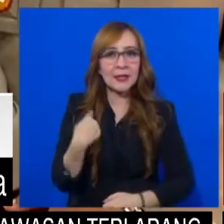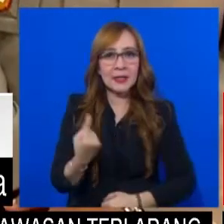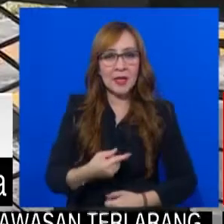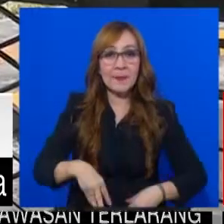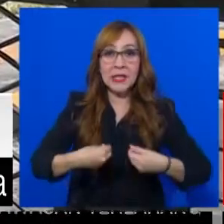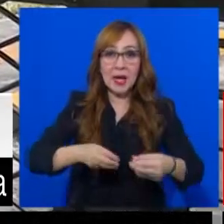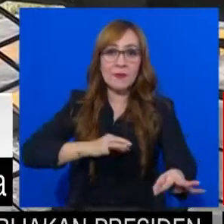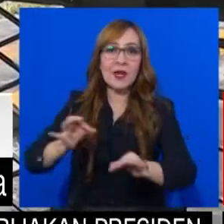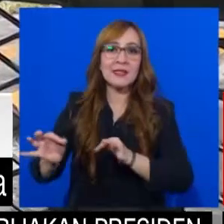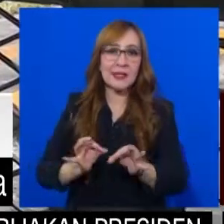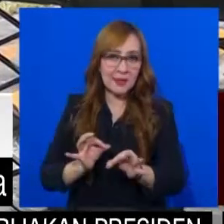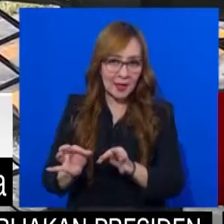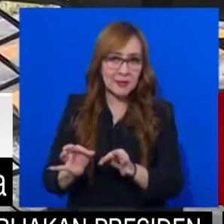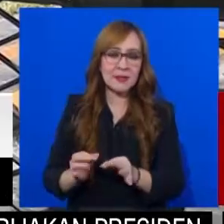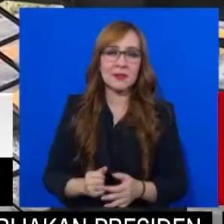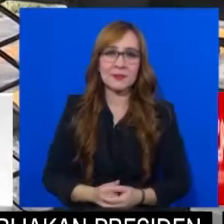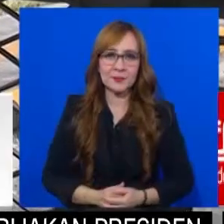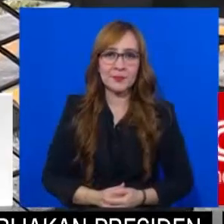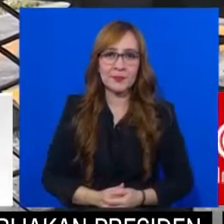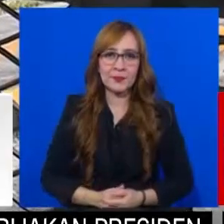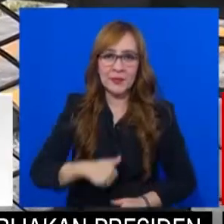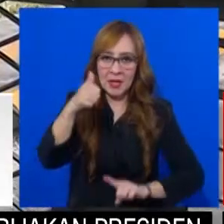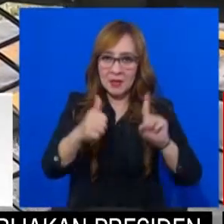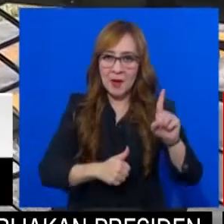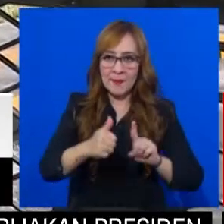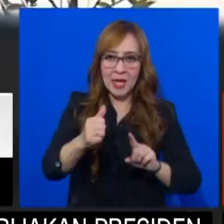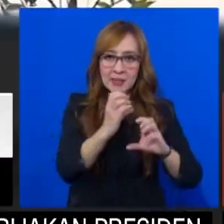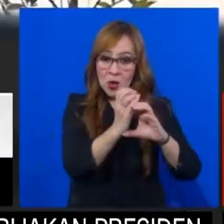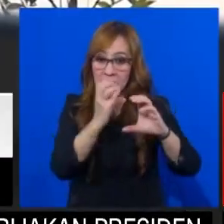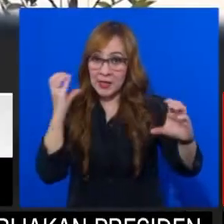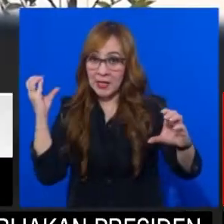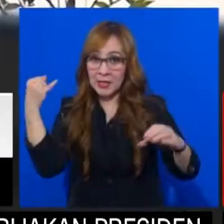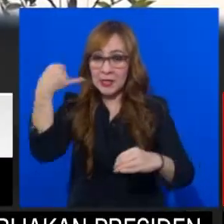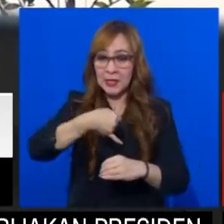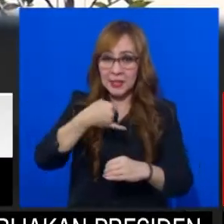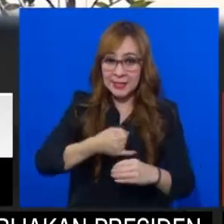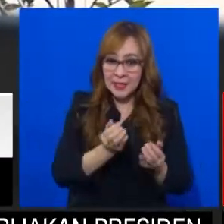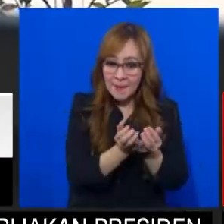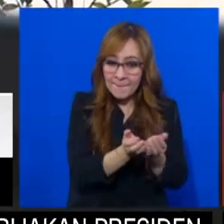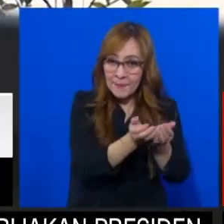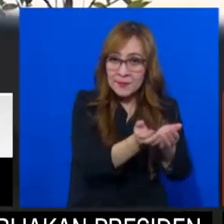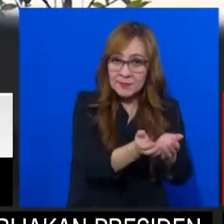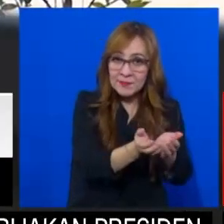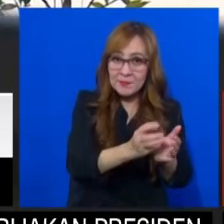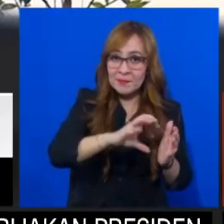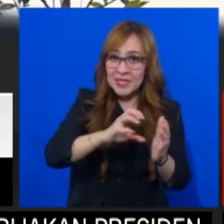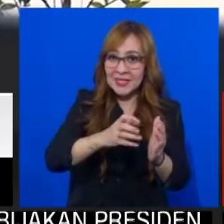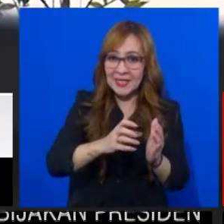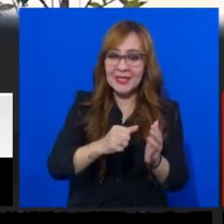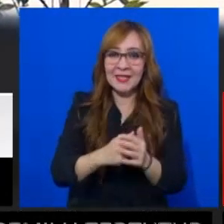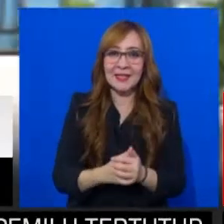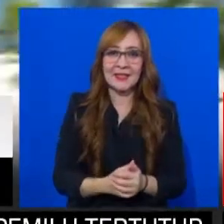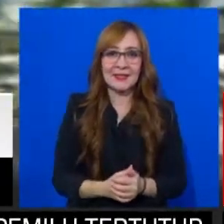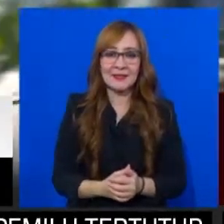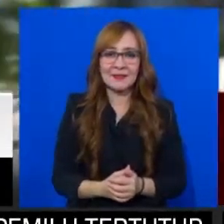untuk kegiatan. Sedangkan 16 kontainer berisi speedboat dan logistik peserta kejuaraan dunia perahu motor Formula 1